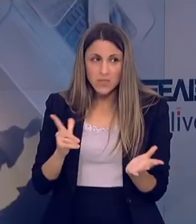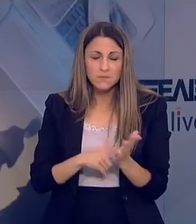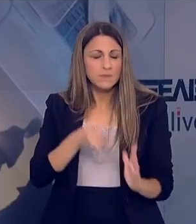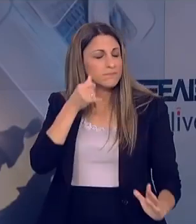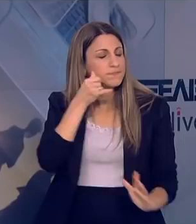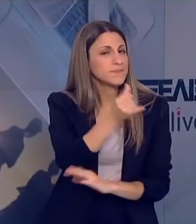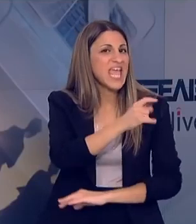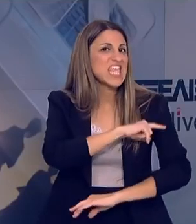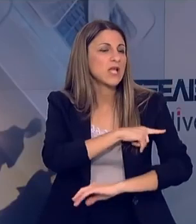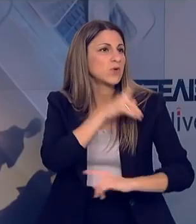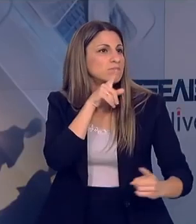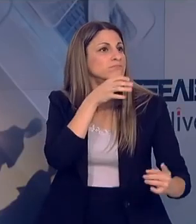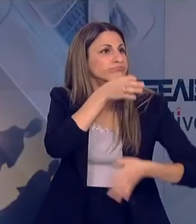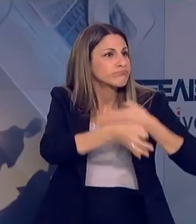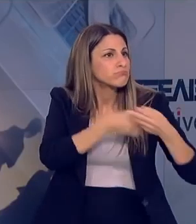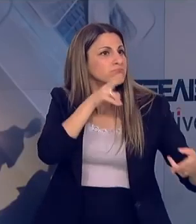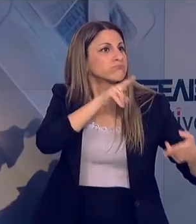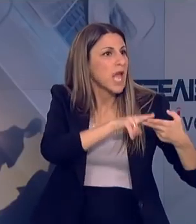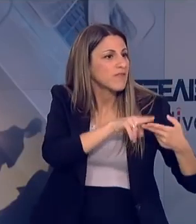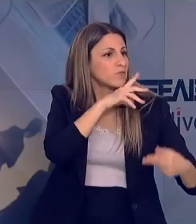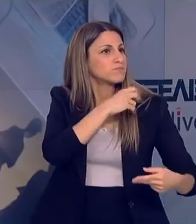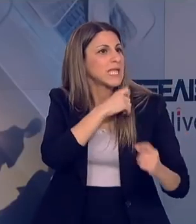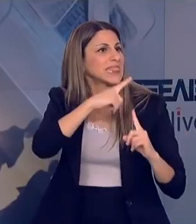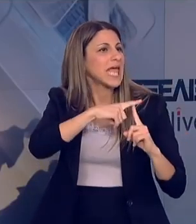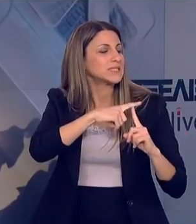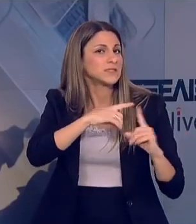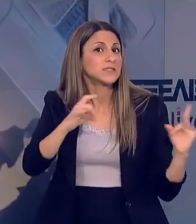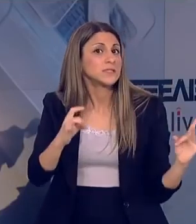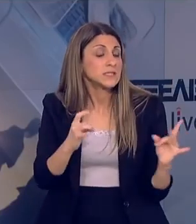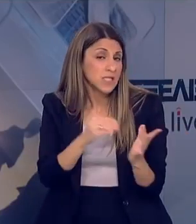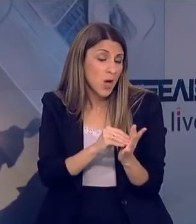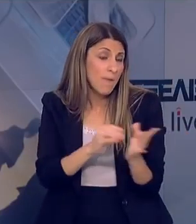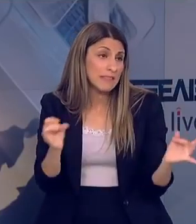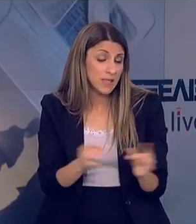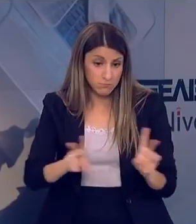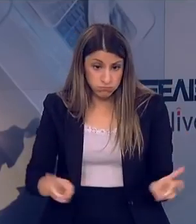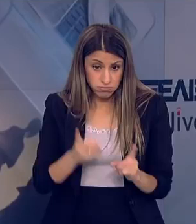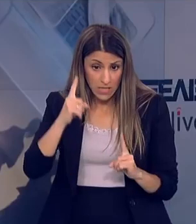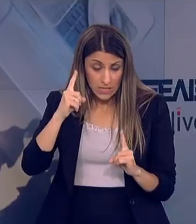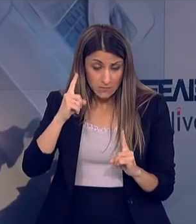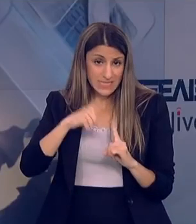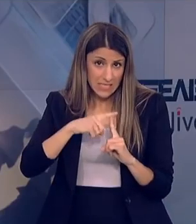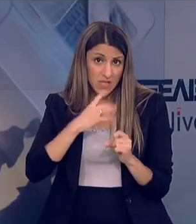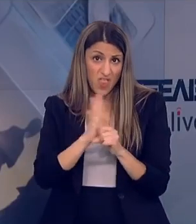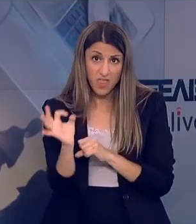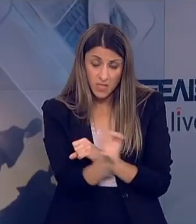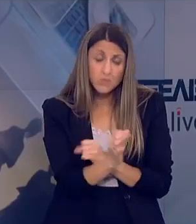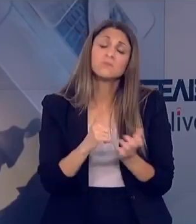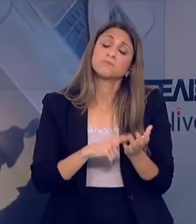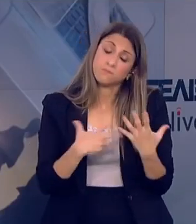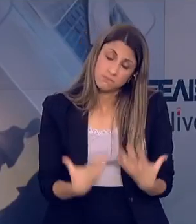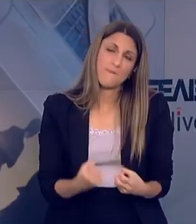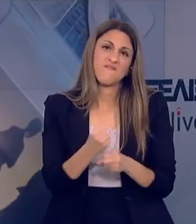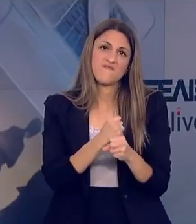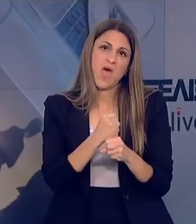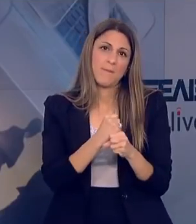η επικοινωνία με τον γιατρό μας και φυσικά η θεραπεία όπου αυτή κρίνεται απαραίτητη. Παρόμοια απλά μέτρα και θα